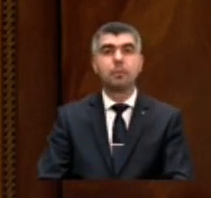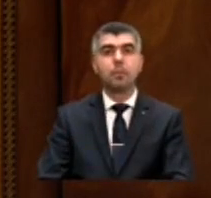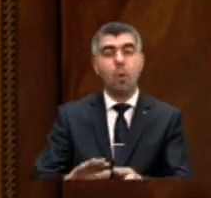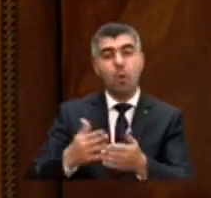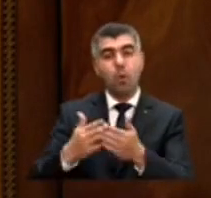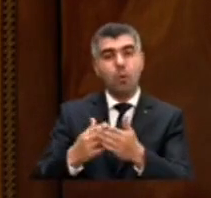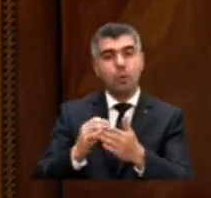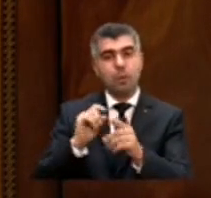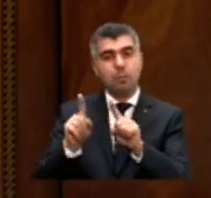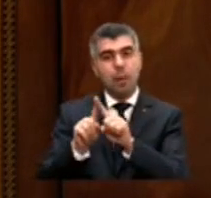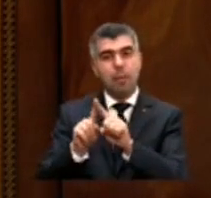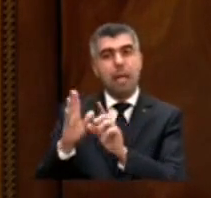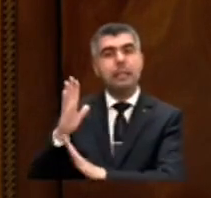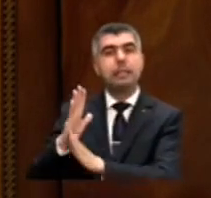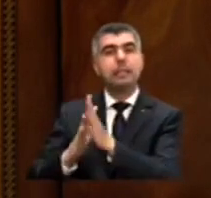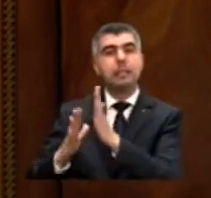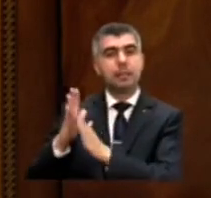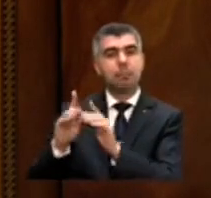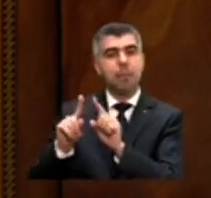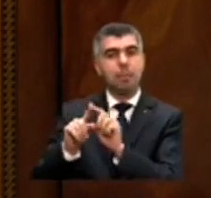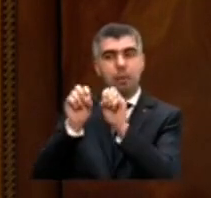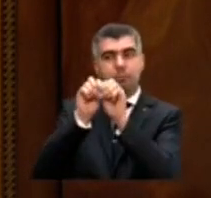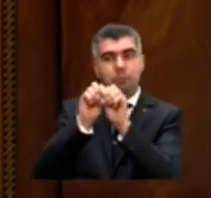سوء التوزيع المجاري